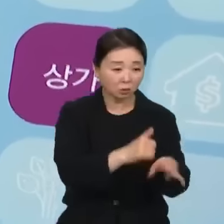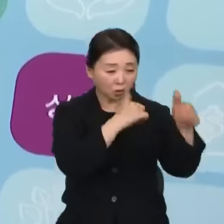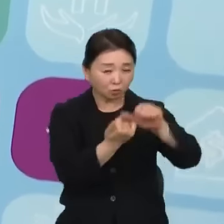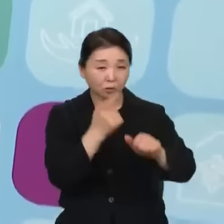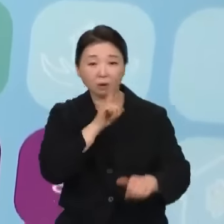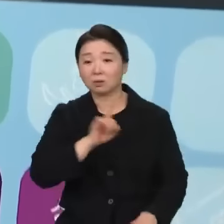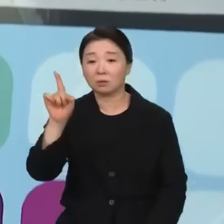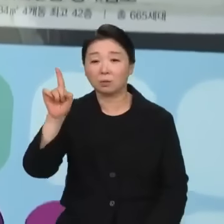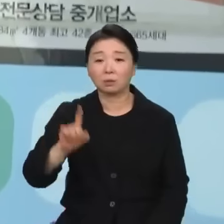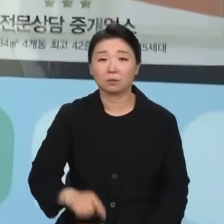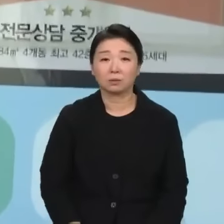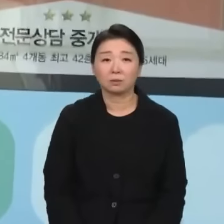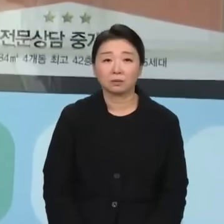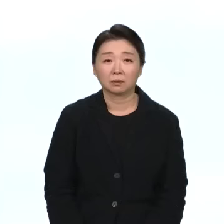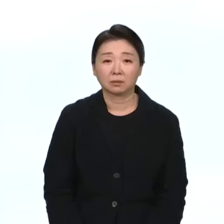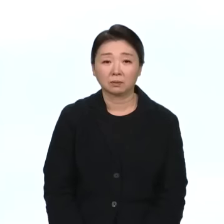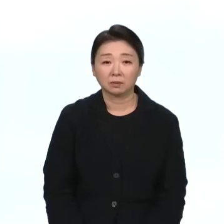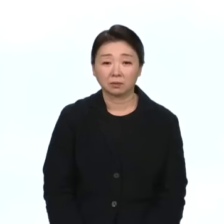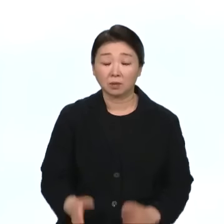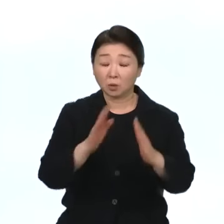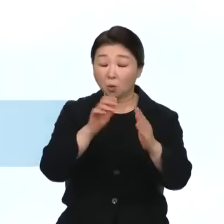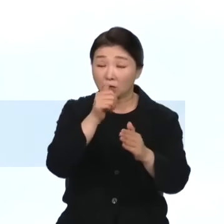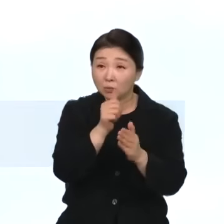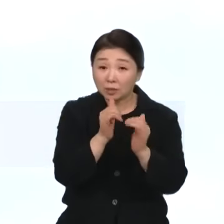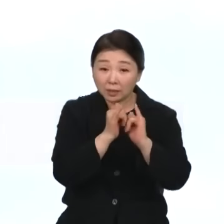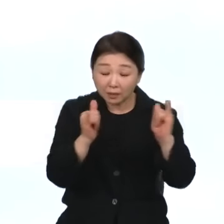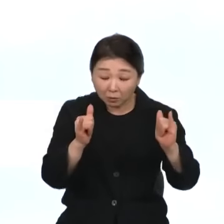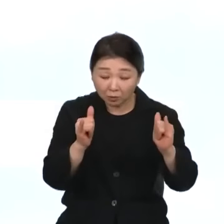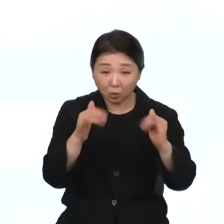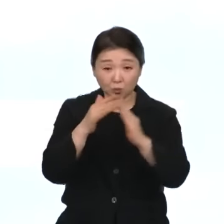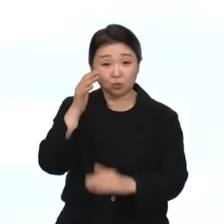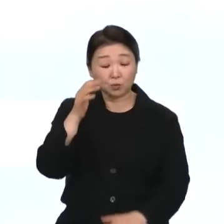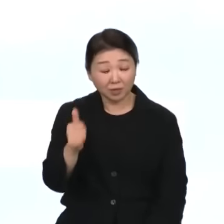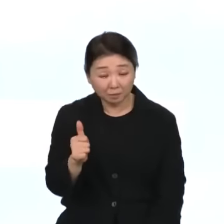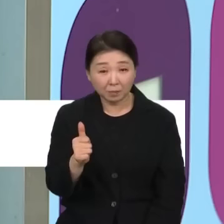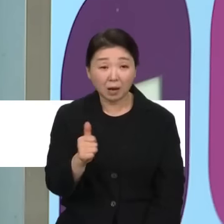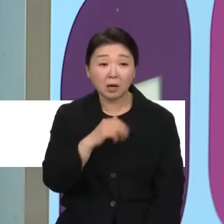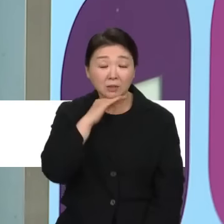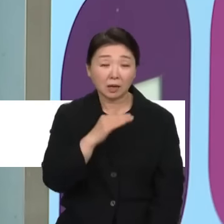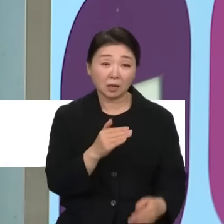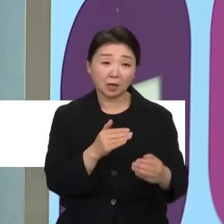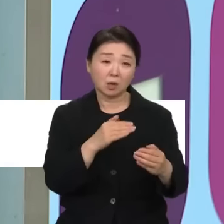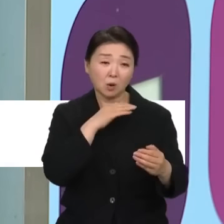신고가 접수됐습니다. 공인중개사무소 주인인 50대 여성의 시신에서는 목 졸린 흔적이